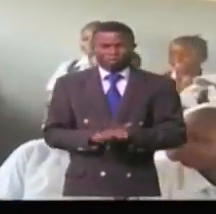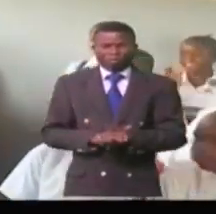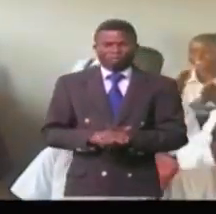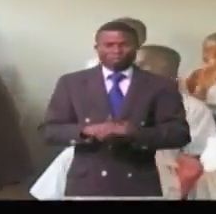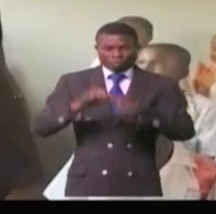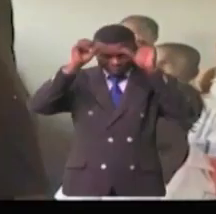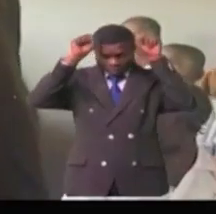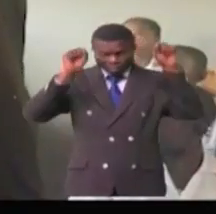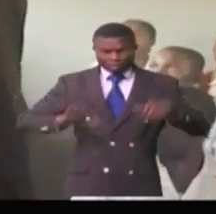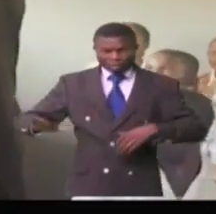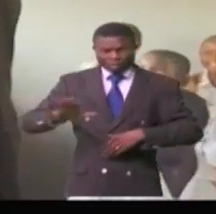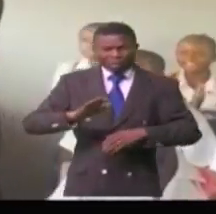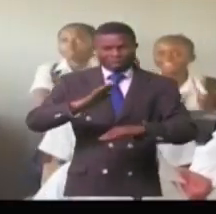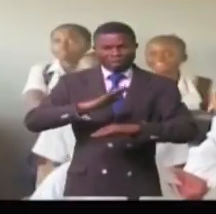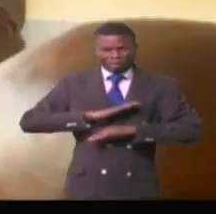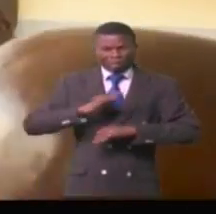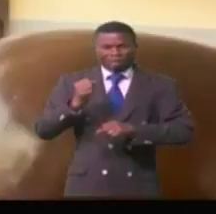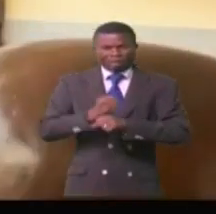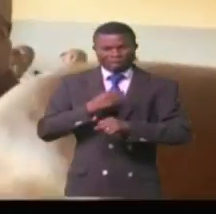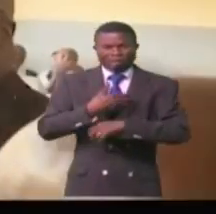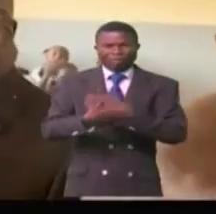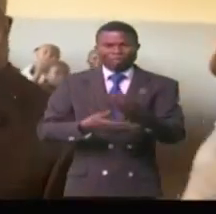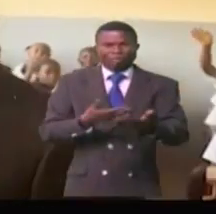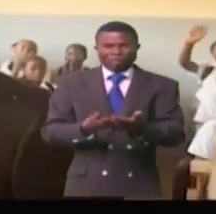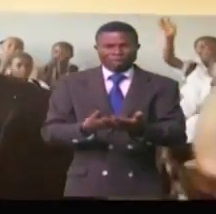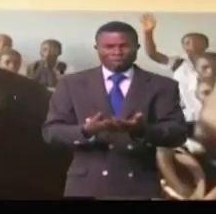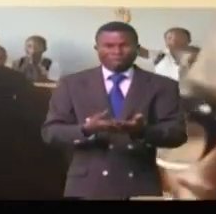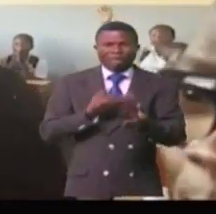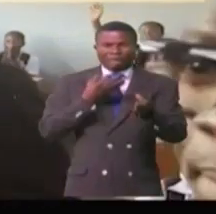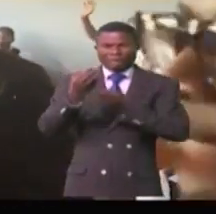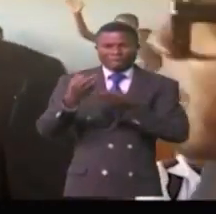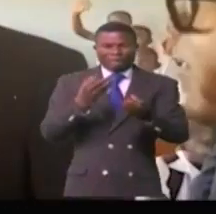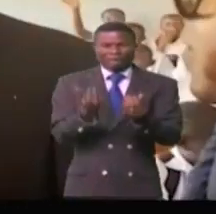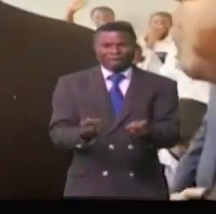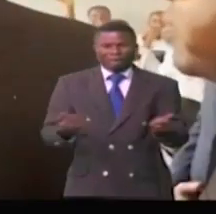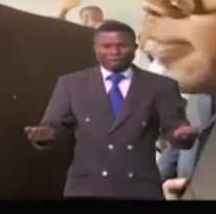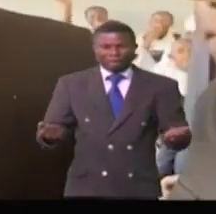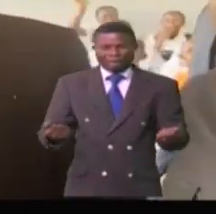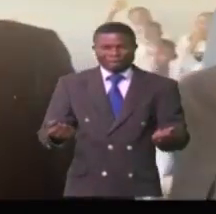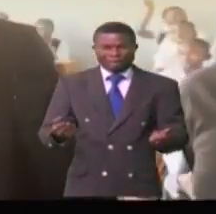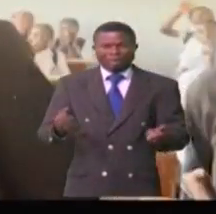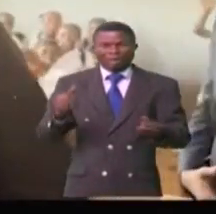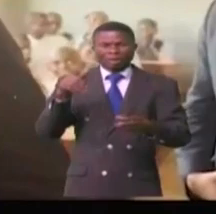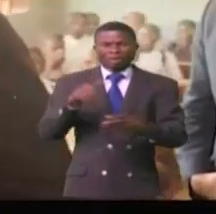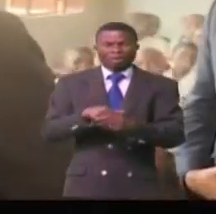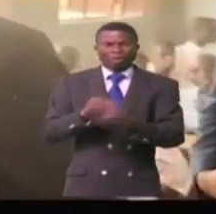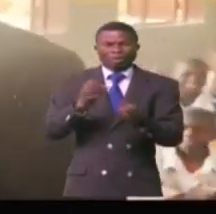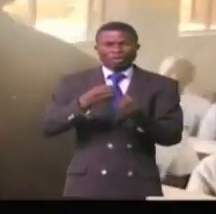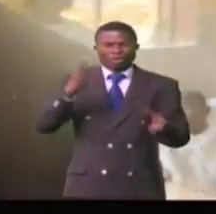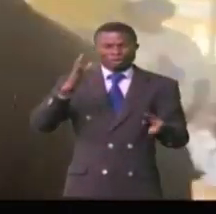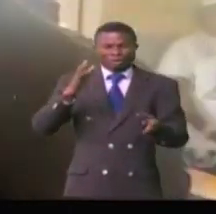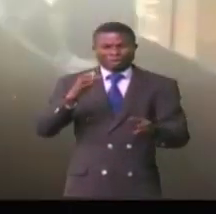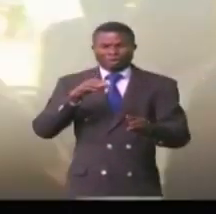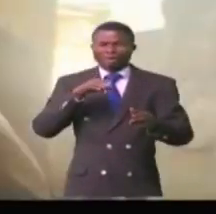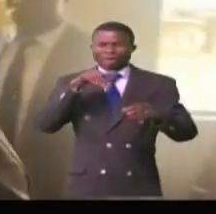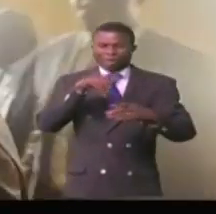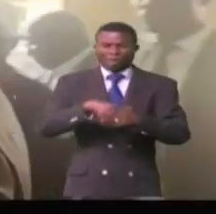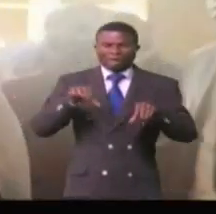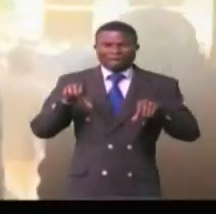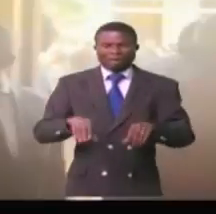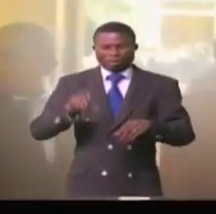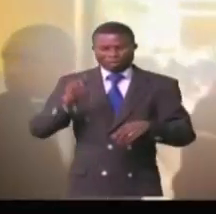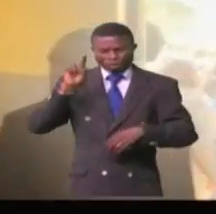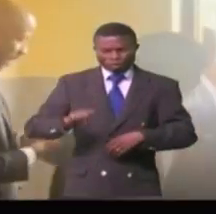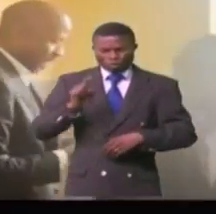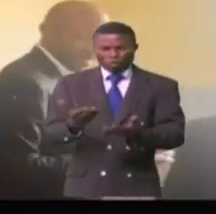nation, visiblement satisfaits du travail accompli, a fait savoir que ses enfants, au regard des richesses qui regorgent ce pays, méritent